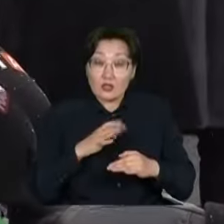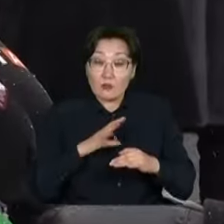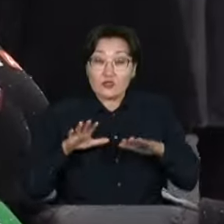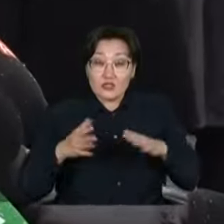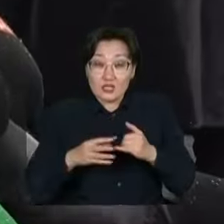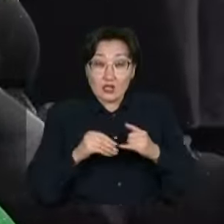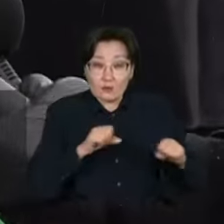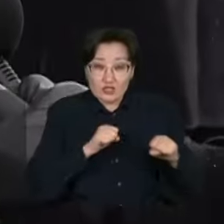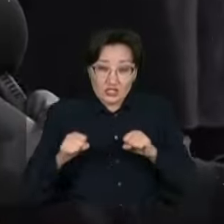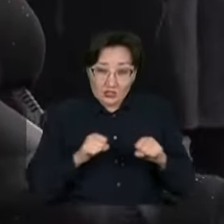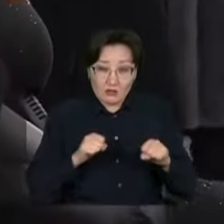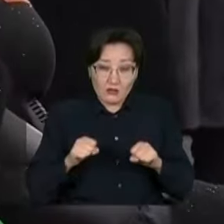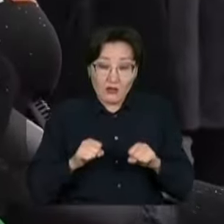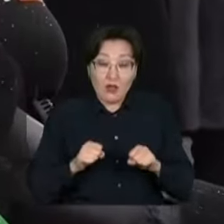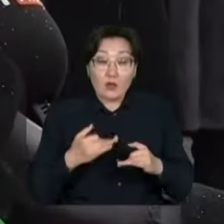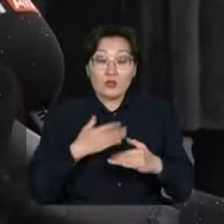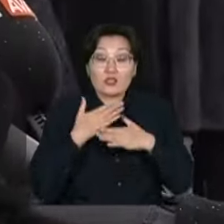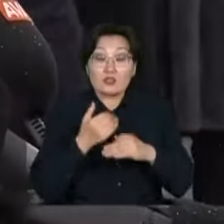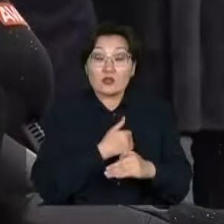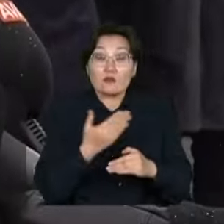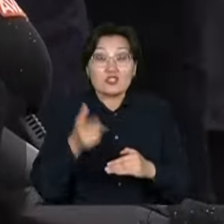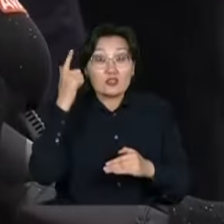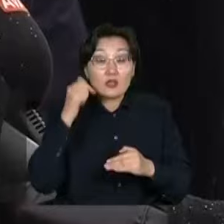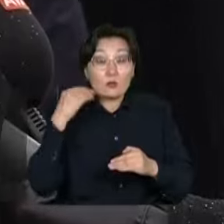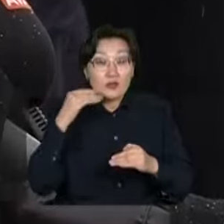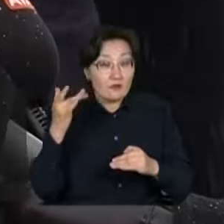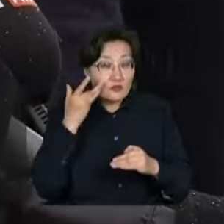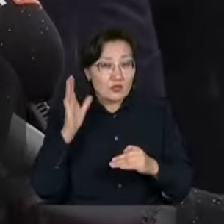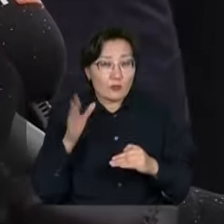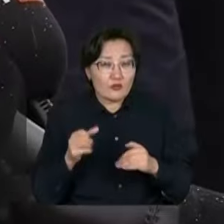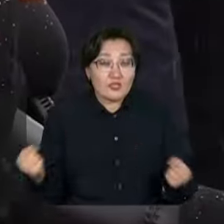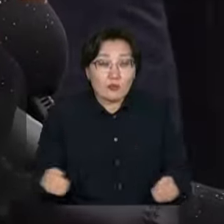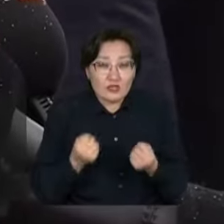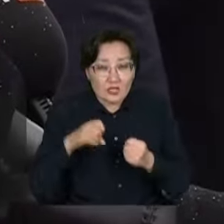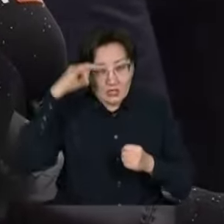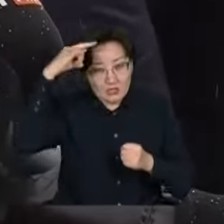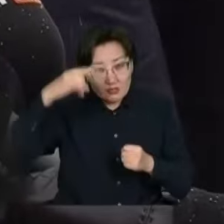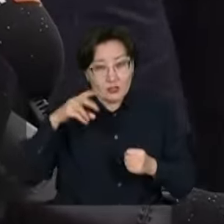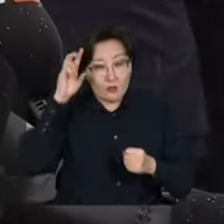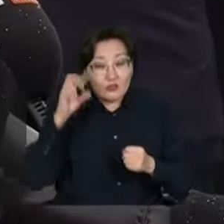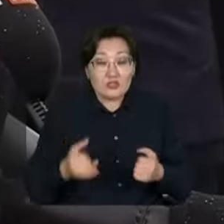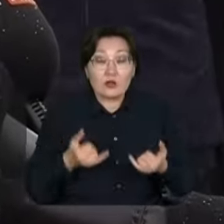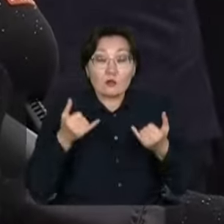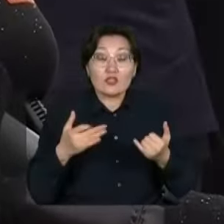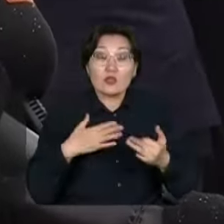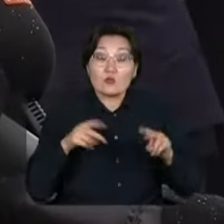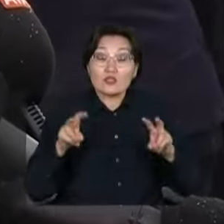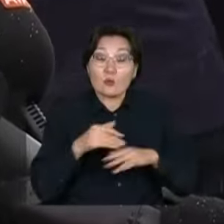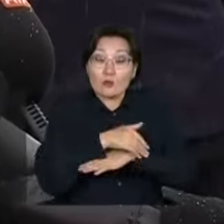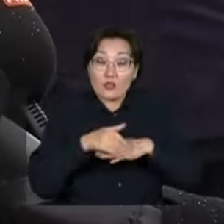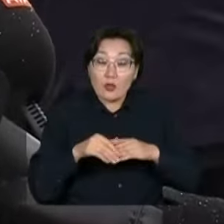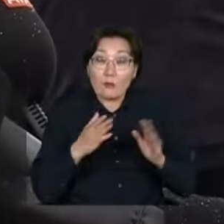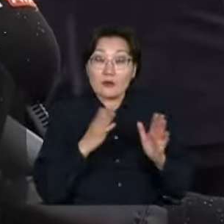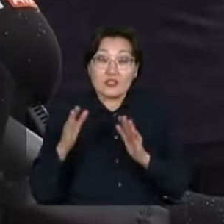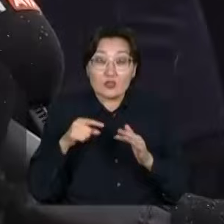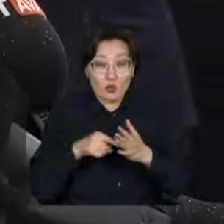произошло разрушительное землетрясение. Мы хотим, чтобы вы знали, Турция всегда будет поддерживать Казахстан. В честь Ататюрка названы улицы и парки